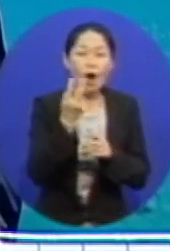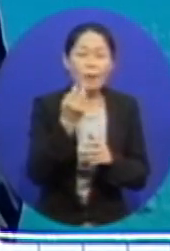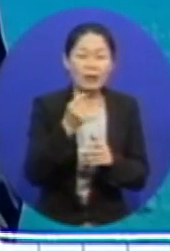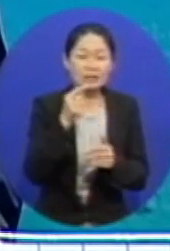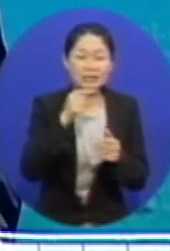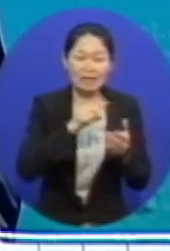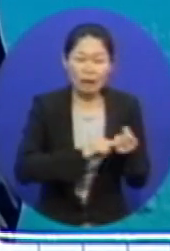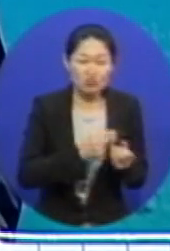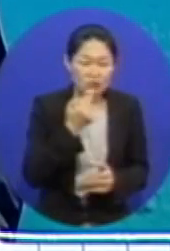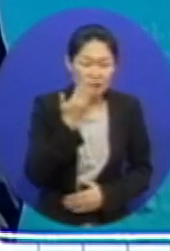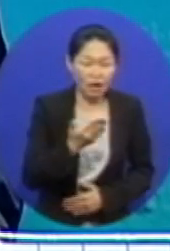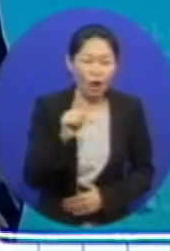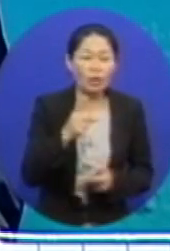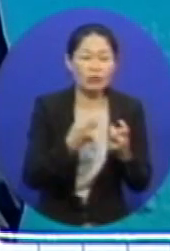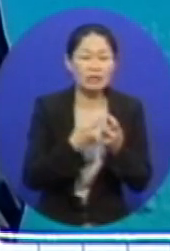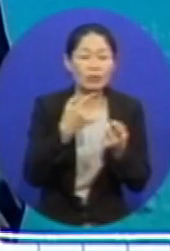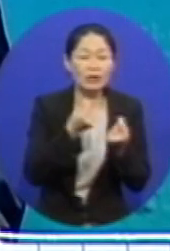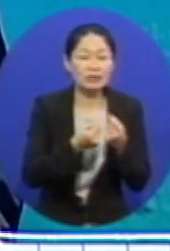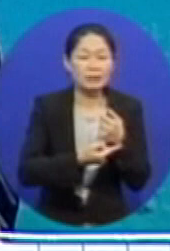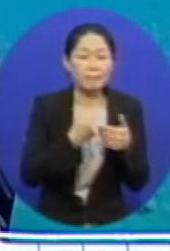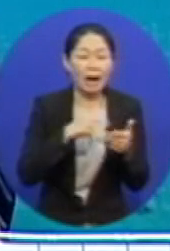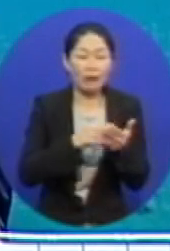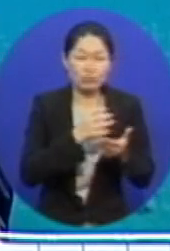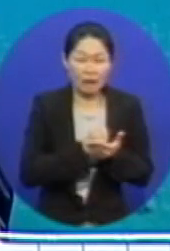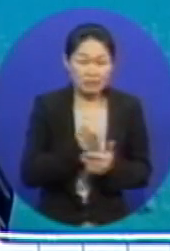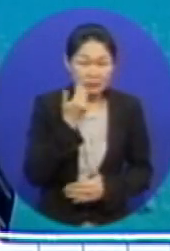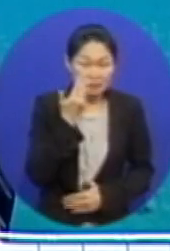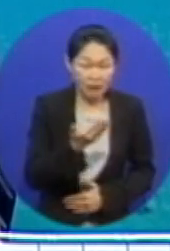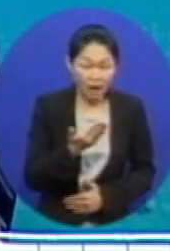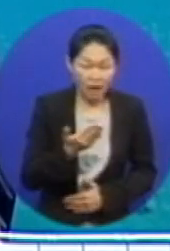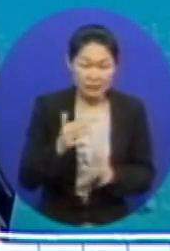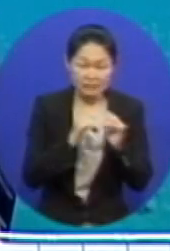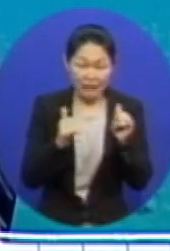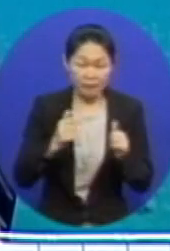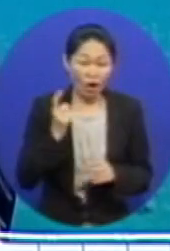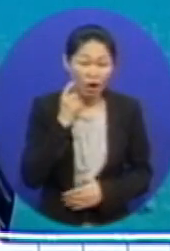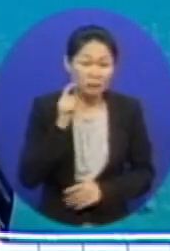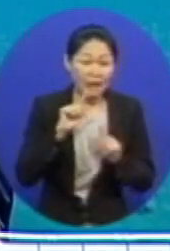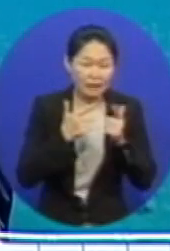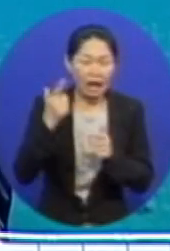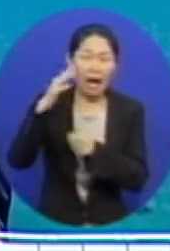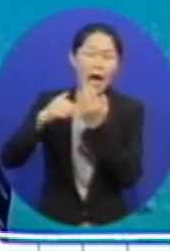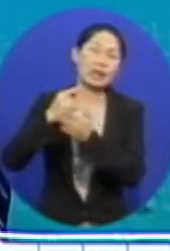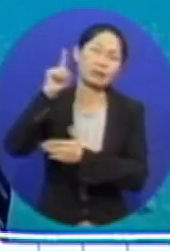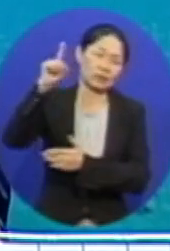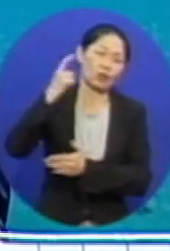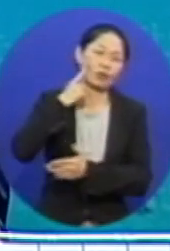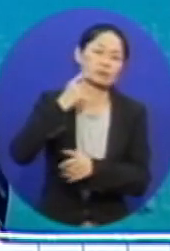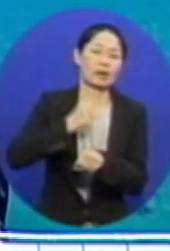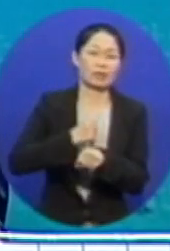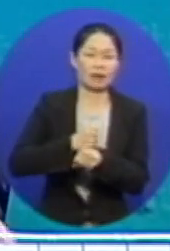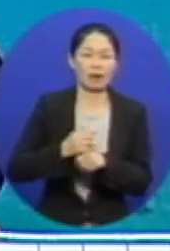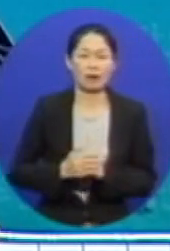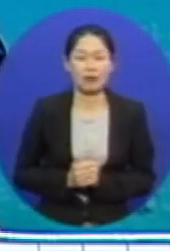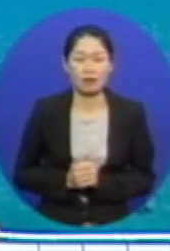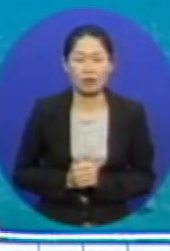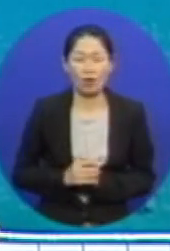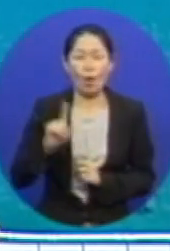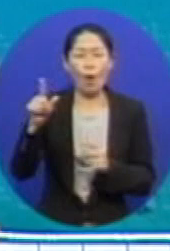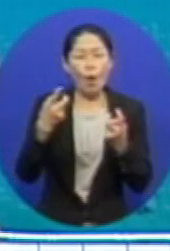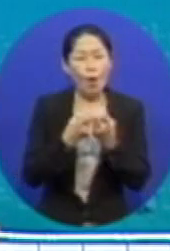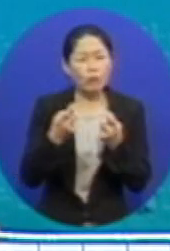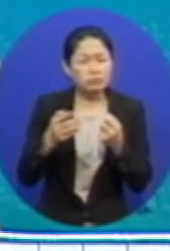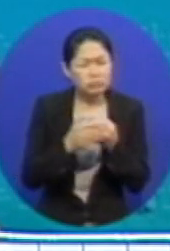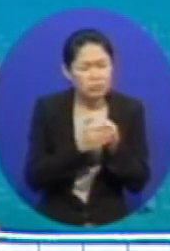어찌하여 이를 내 마음의 2 얻는 야 사람에게 거짓말한 것이 아니여 하나님께로 다 어찌하여